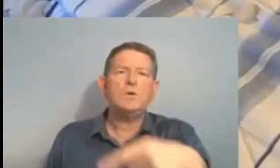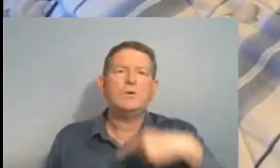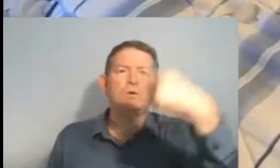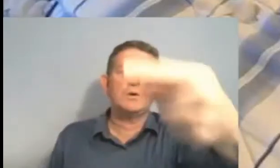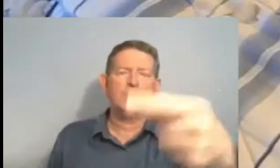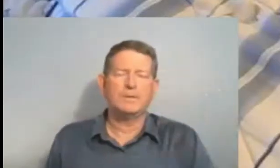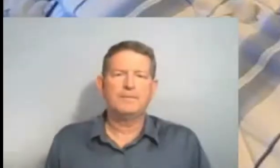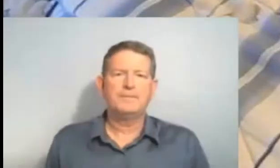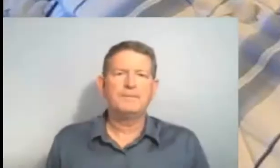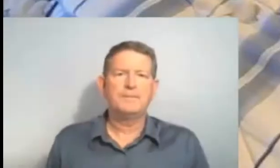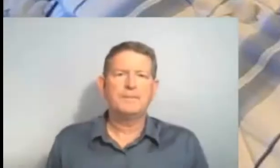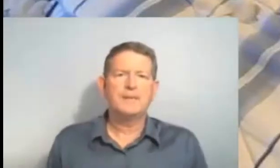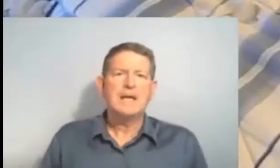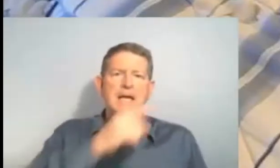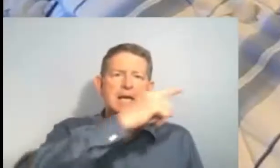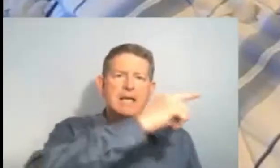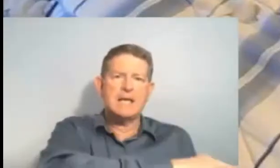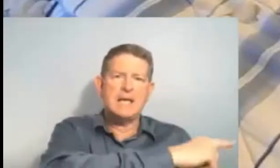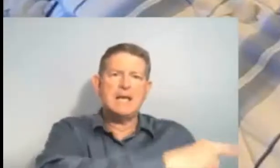Tu te.